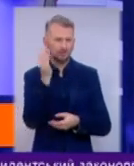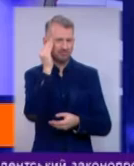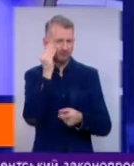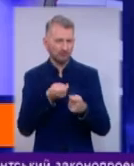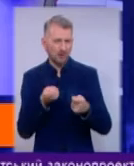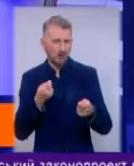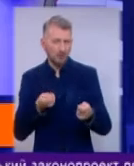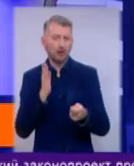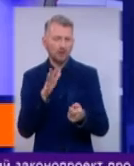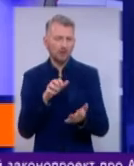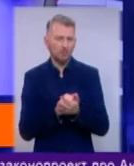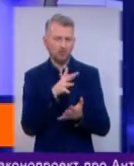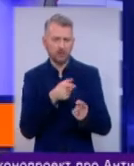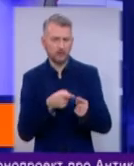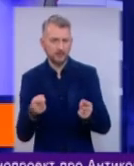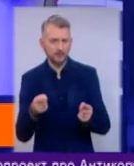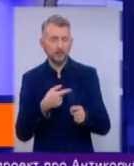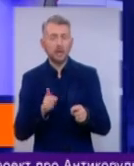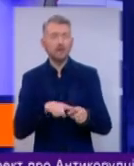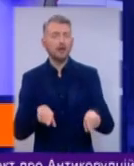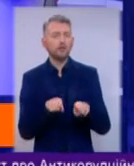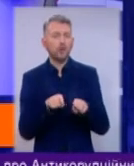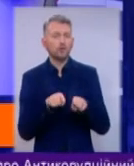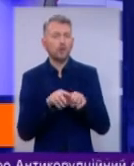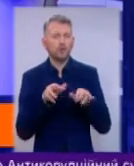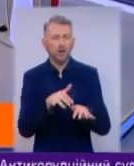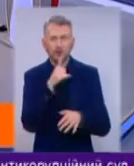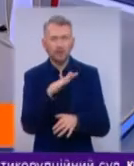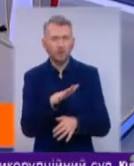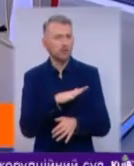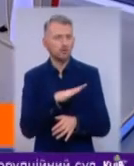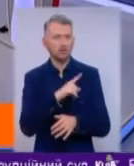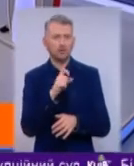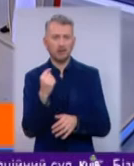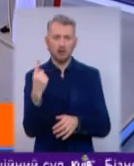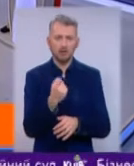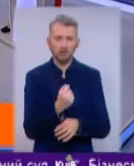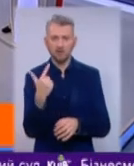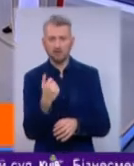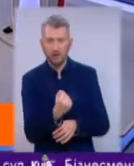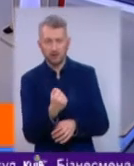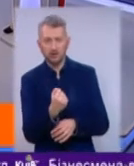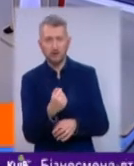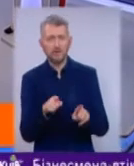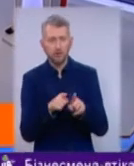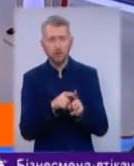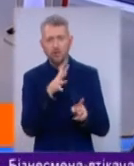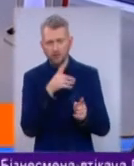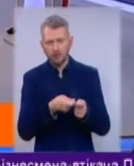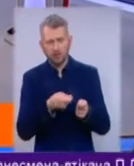займе певний час. Тобто це все одно справа не може бути там за тиждень, за два, тобто це все одно якийсь час піде.